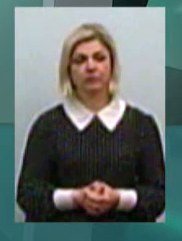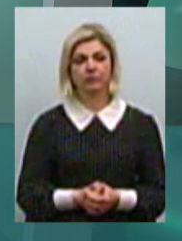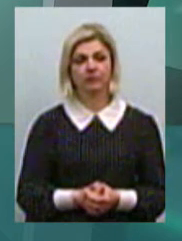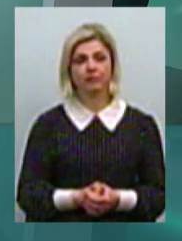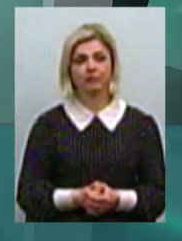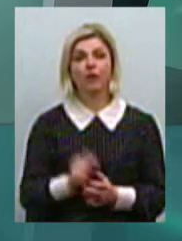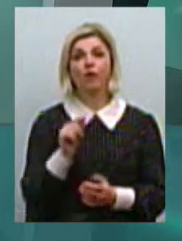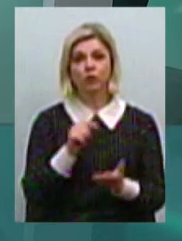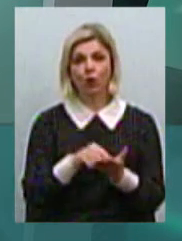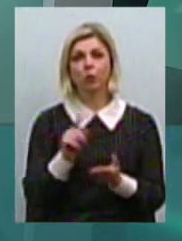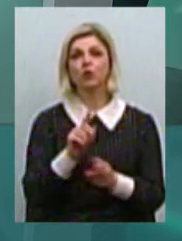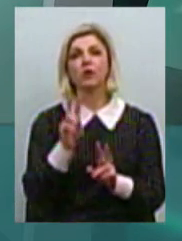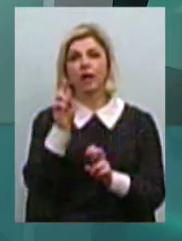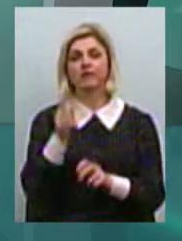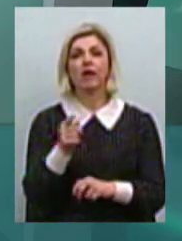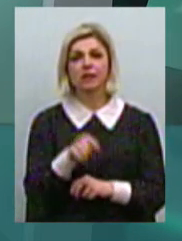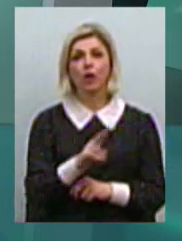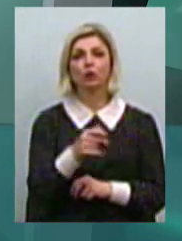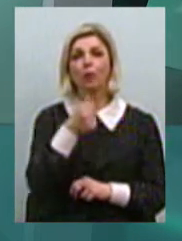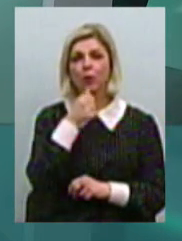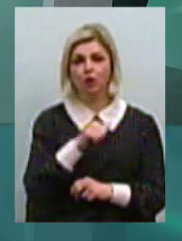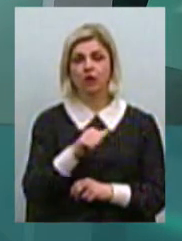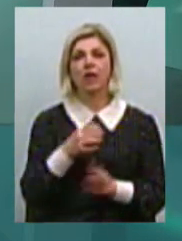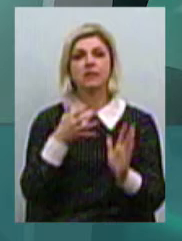самій назві, ті, що пройшли крізь вогонь, ми